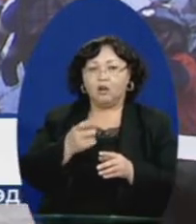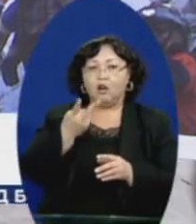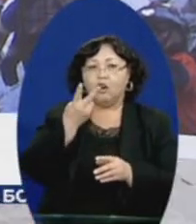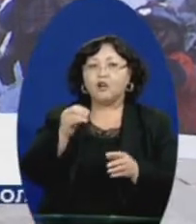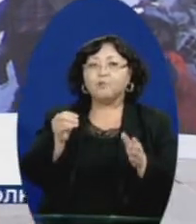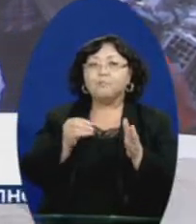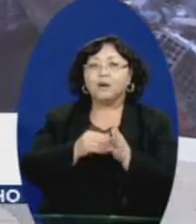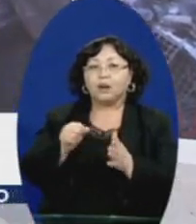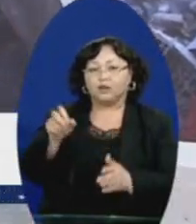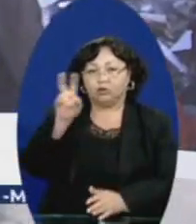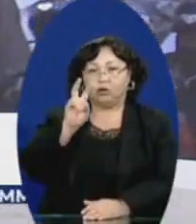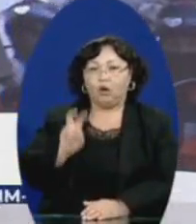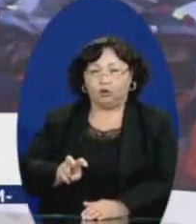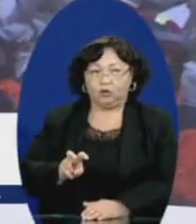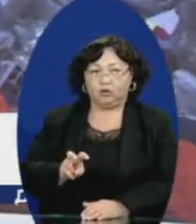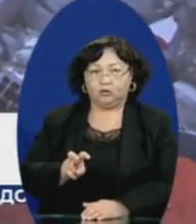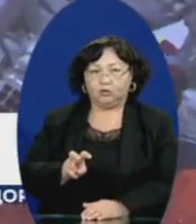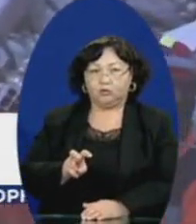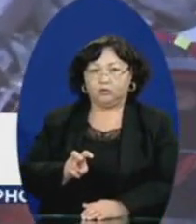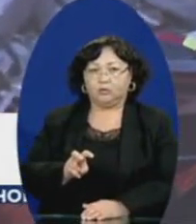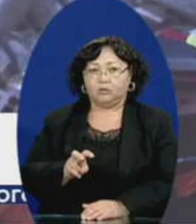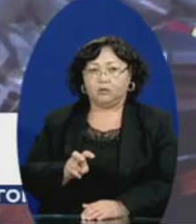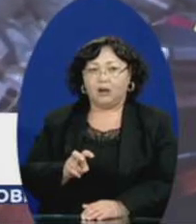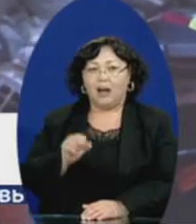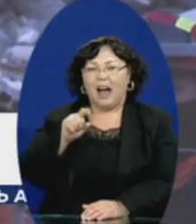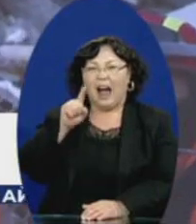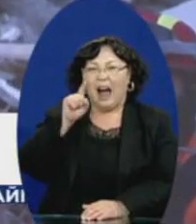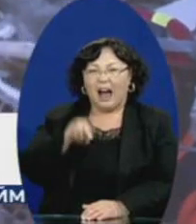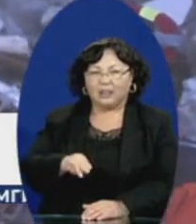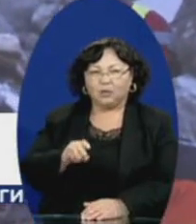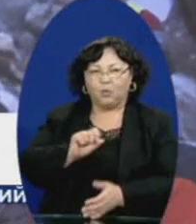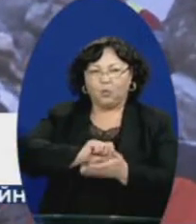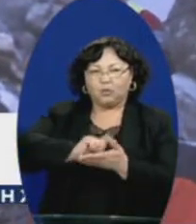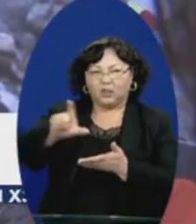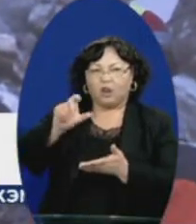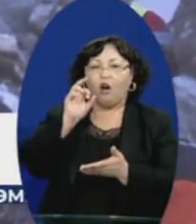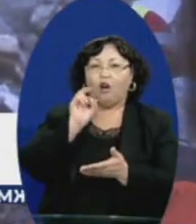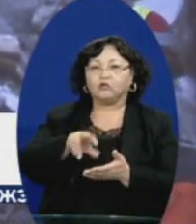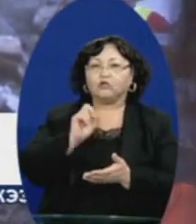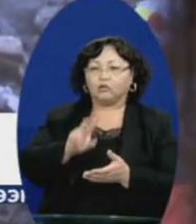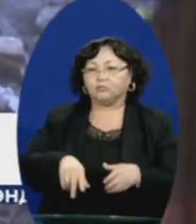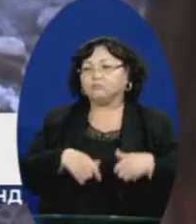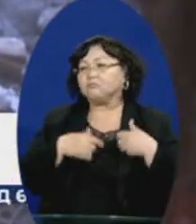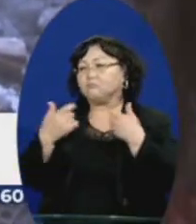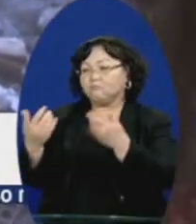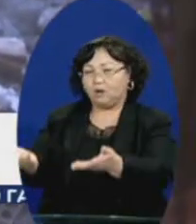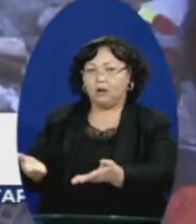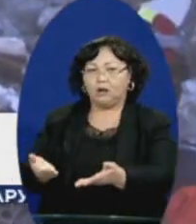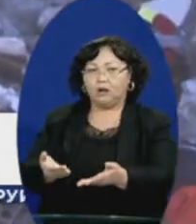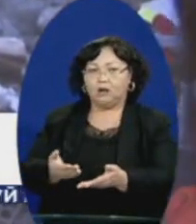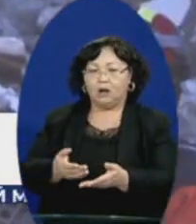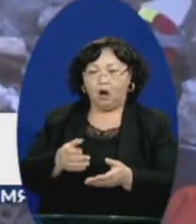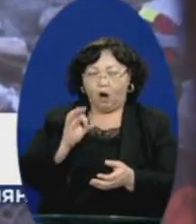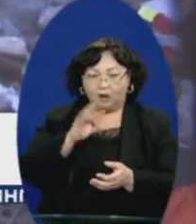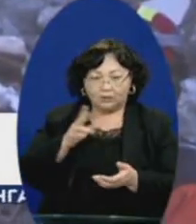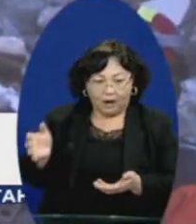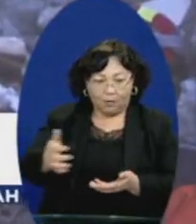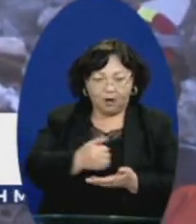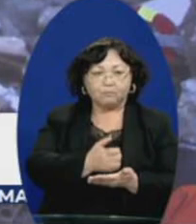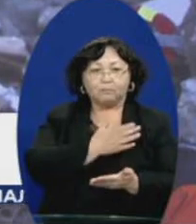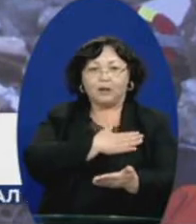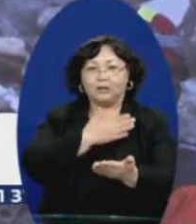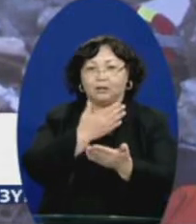мянган доллар бас их тийм алт үнэтэй зүйлийг олж өгч ирсэн байхгүй. Тэгээ тэр хүн тэр юугаа олж авчиха тэгээ